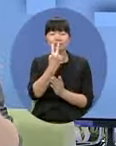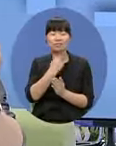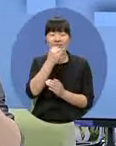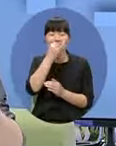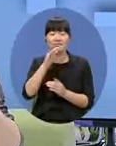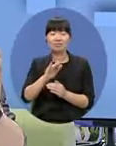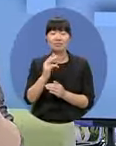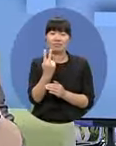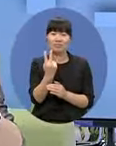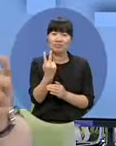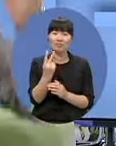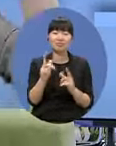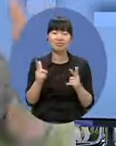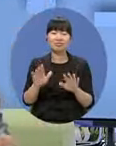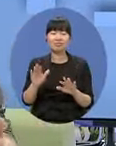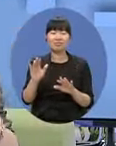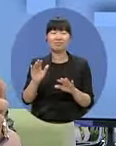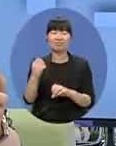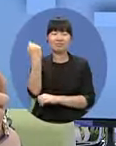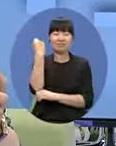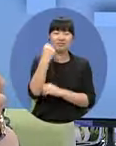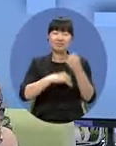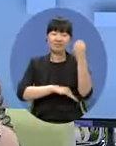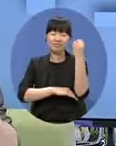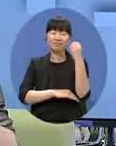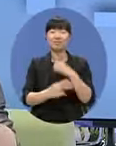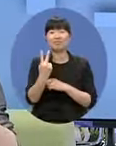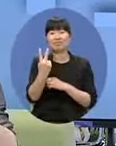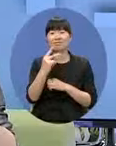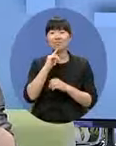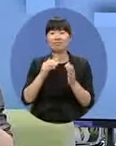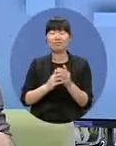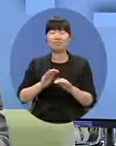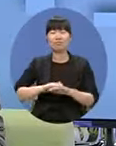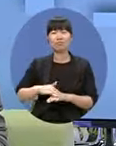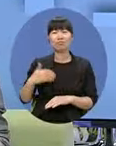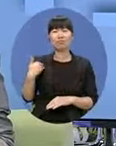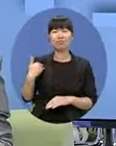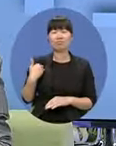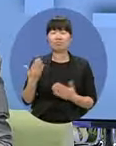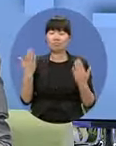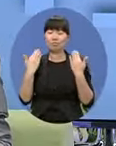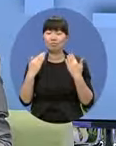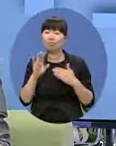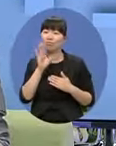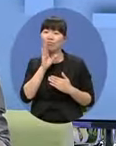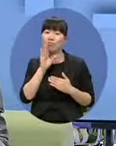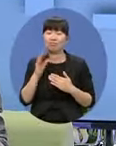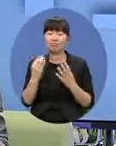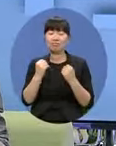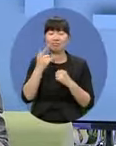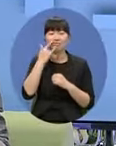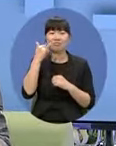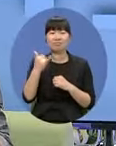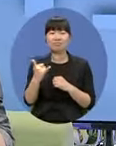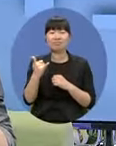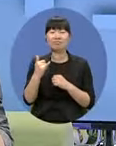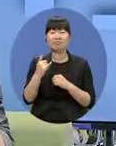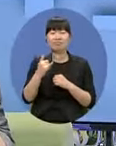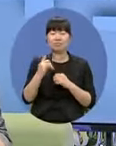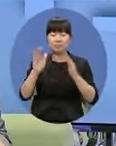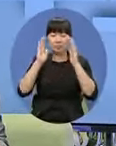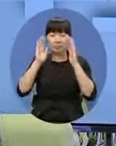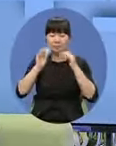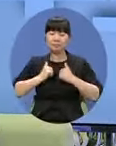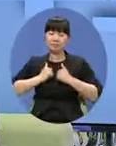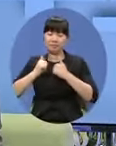이게 두 마리 토끼가 아니라 기둥 두 개가 돼버리는 거네요. 그런 거죠. 근데 이제 이거를 잘 모르고 학교에서도 그렇고 많은 부모님들도 야, 애가